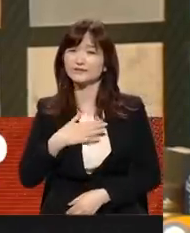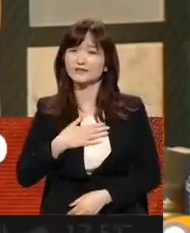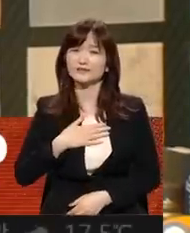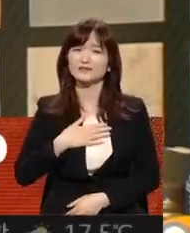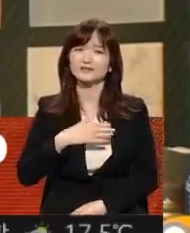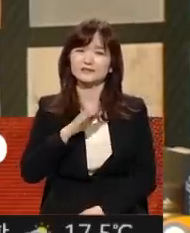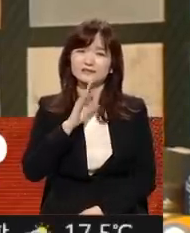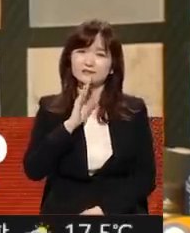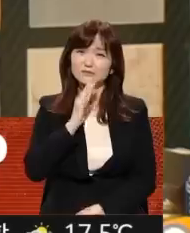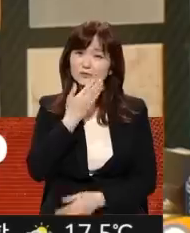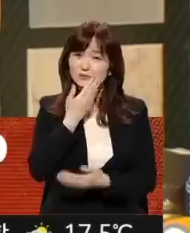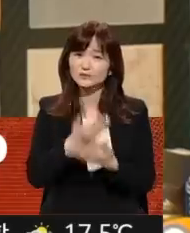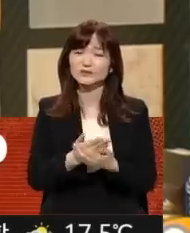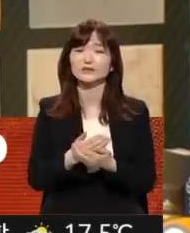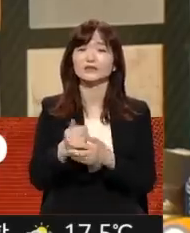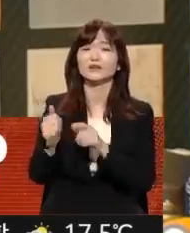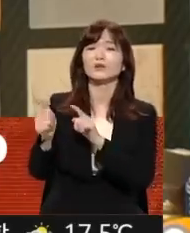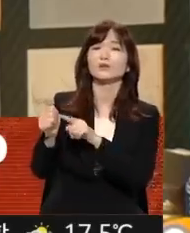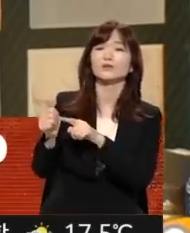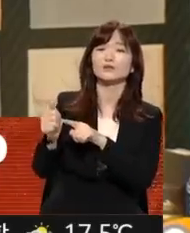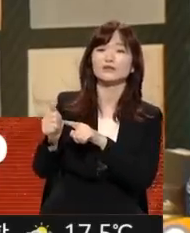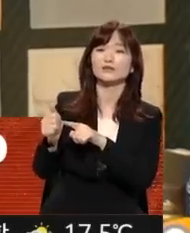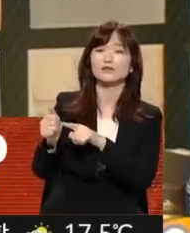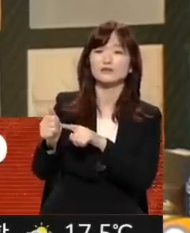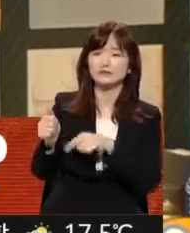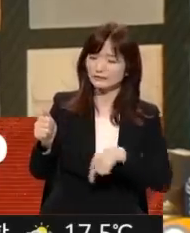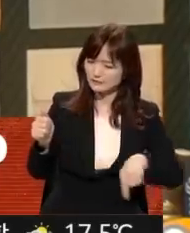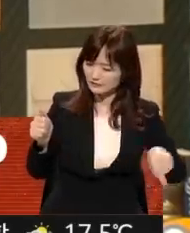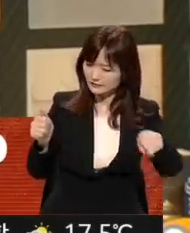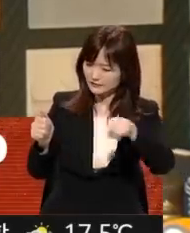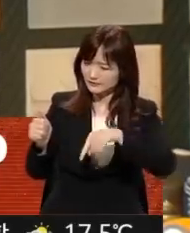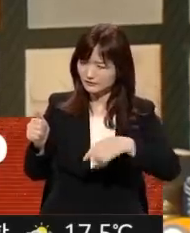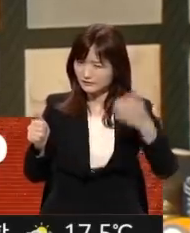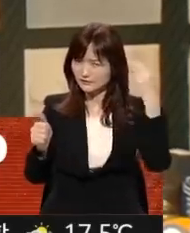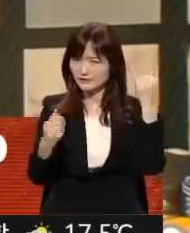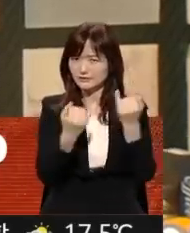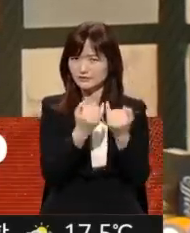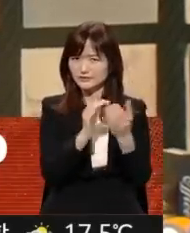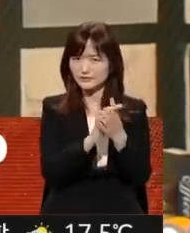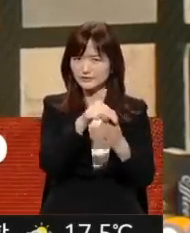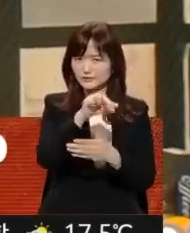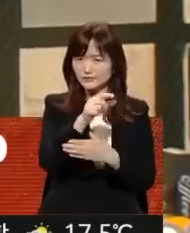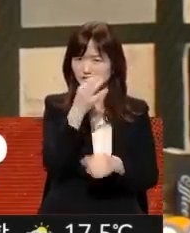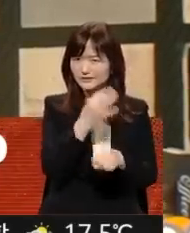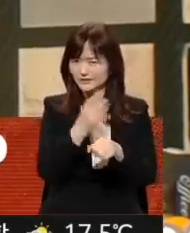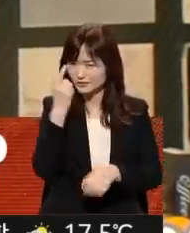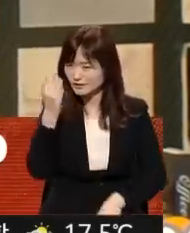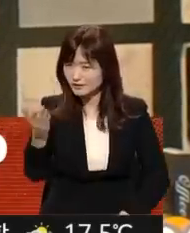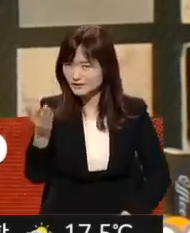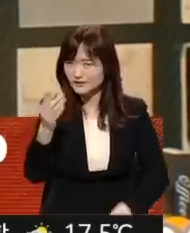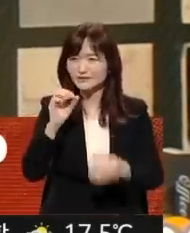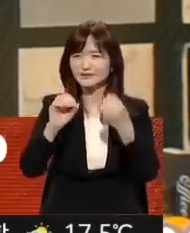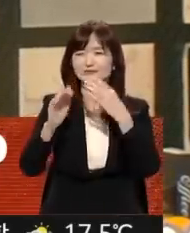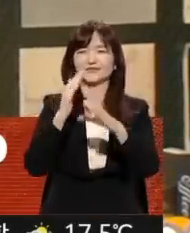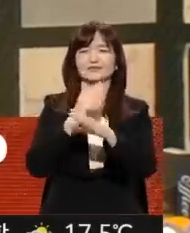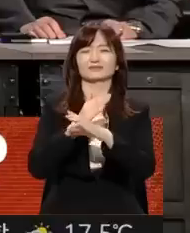정말 너무 소중한 거야. 오빠, 은배 오빠, 잠깐만, 이거 다 너, 전 여친 춘자가 사준 거니? 예,